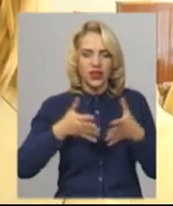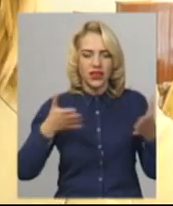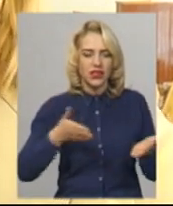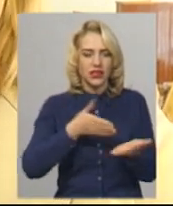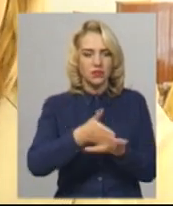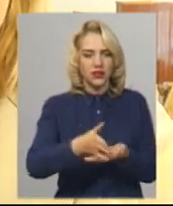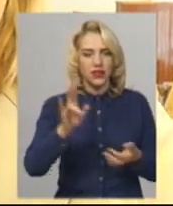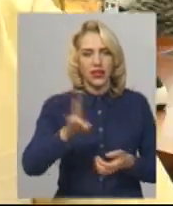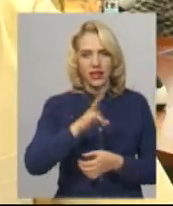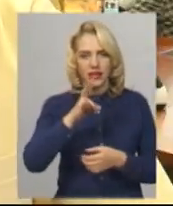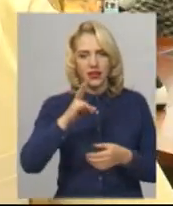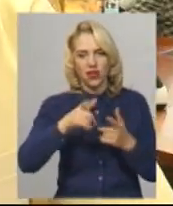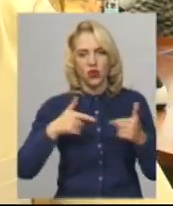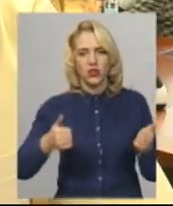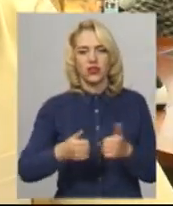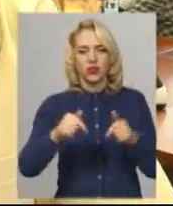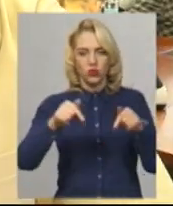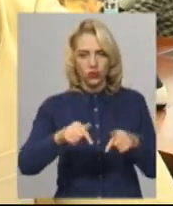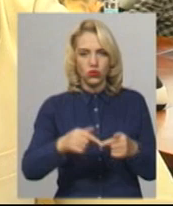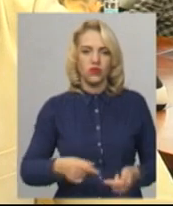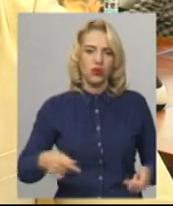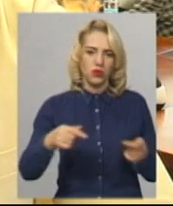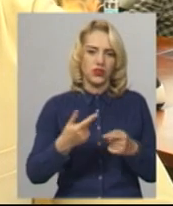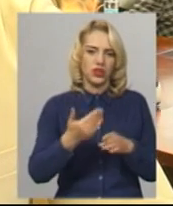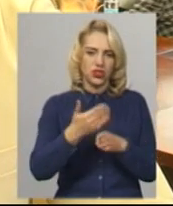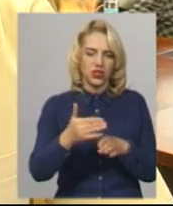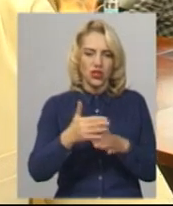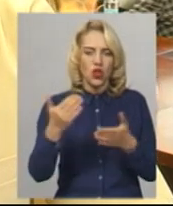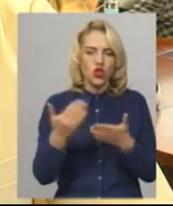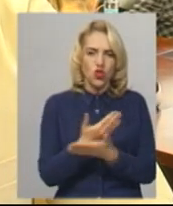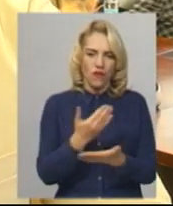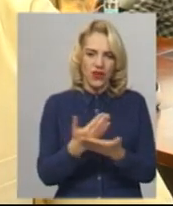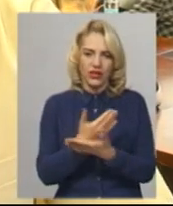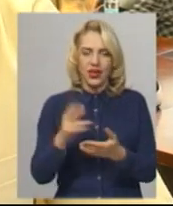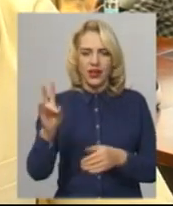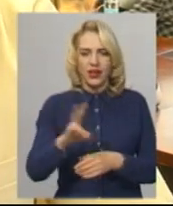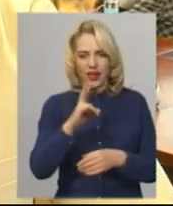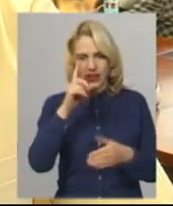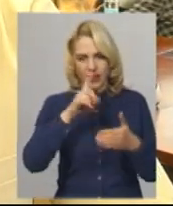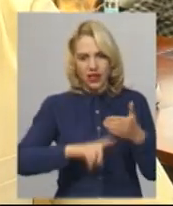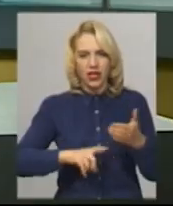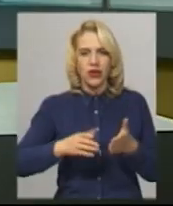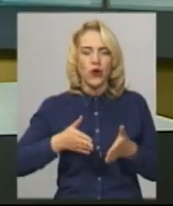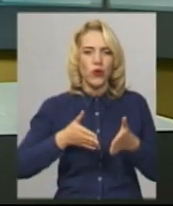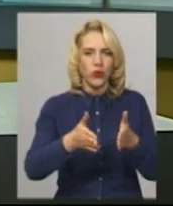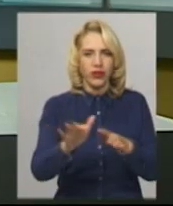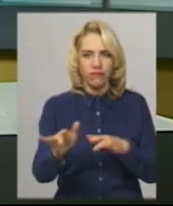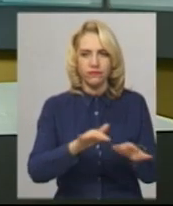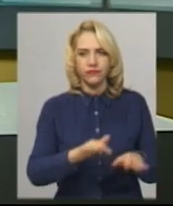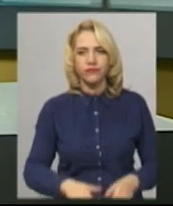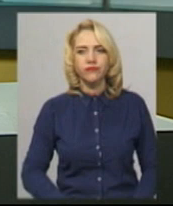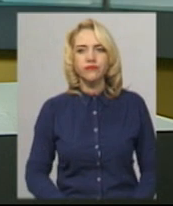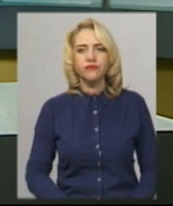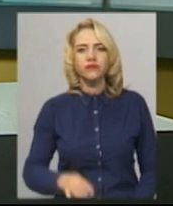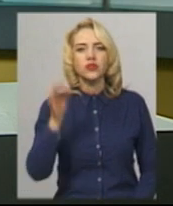спектр релігійних організацій. Тут відповідна частина нових релігійних рухів, нових релігійних течій також присутня.